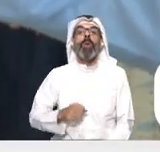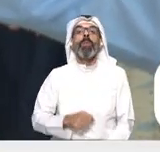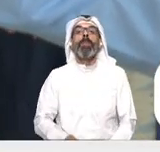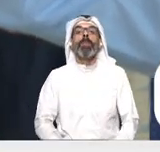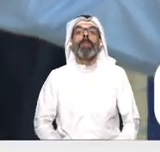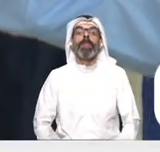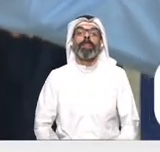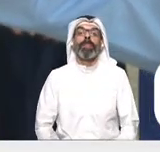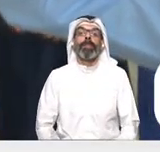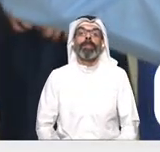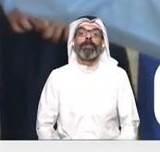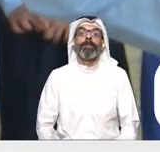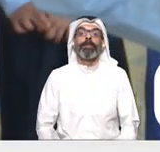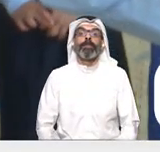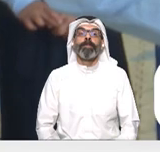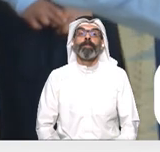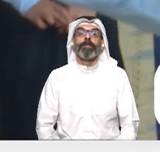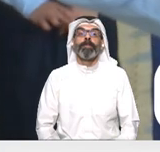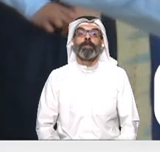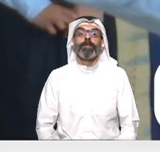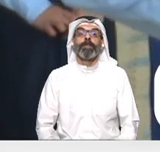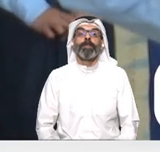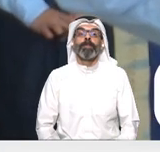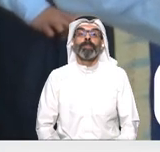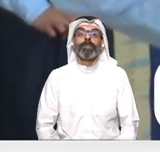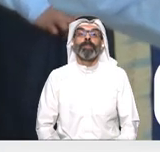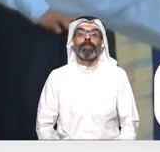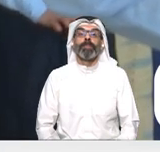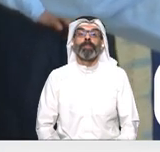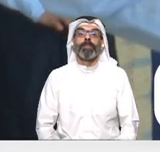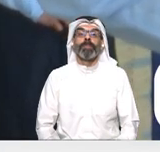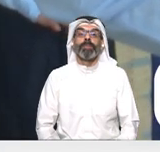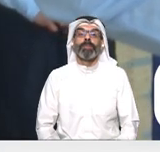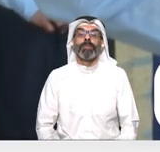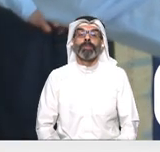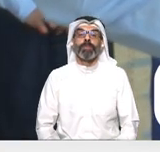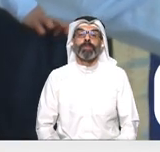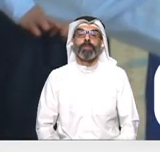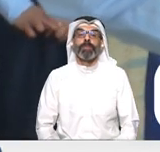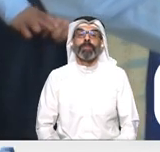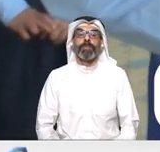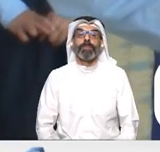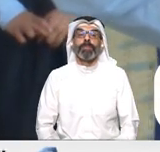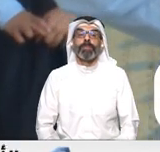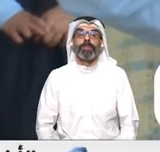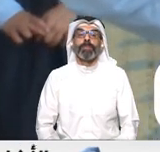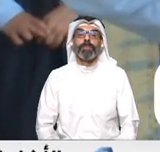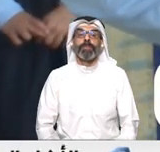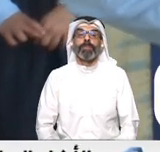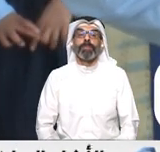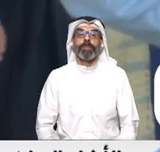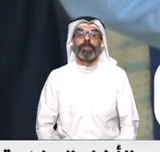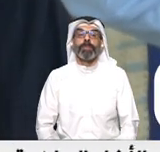سلمت للمجد وعلى جبينك طالع السعدي،